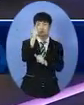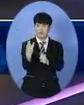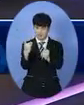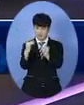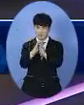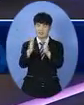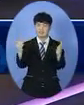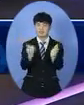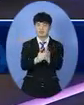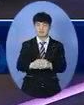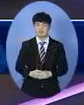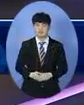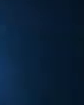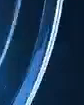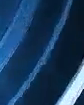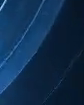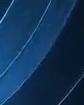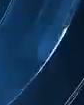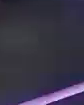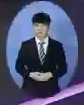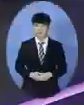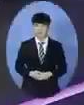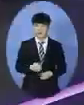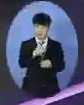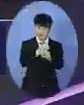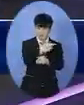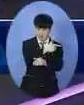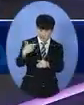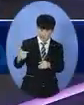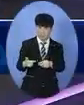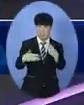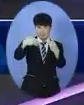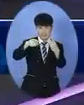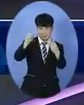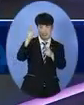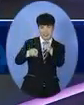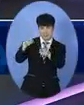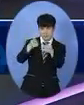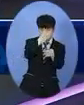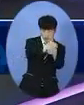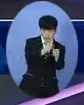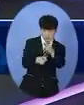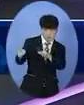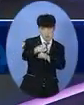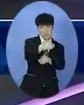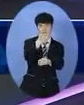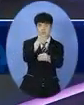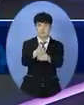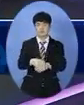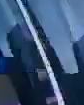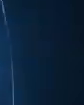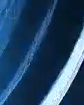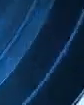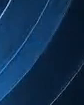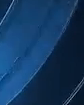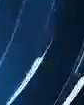방안을 모색하는 토론회를 열었습니다. 서안시가 중대형 2차전지 산업의 중심지로 떠오르고 있습니다.